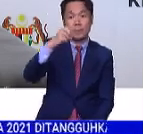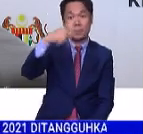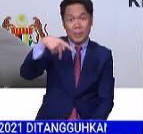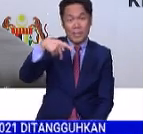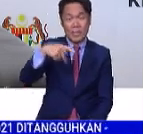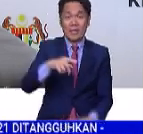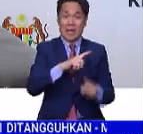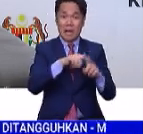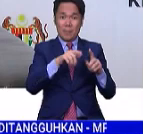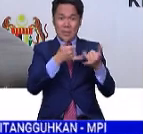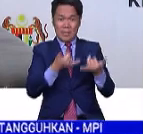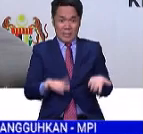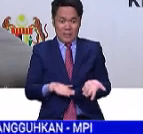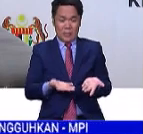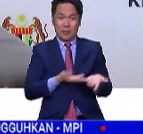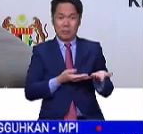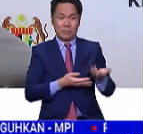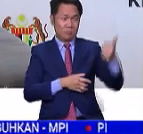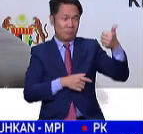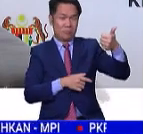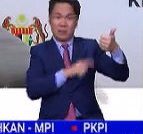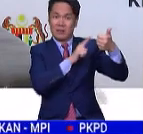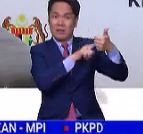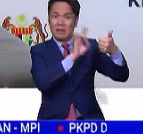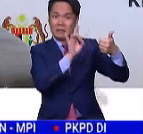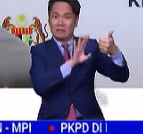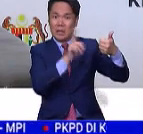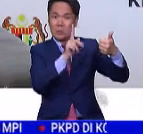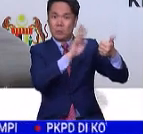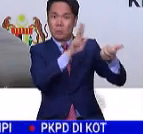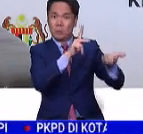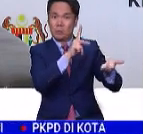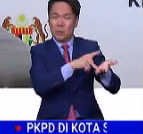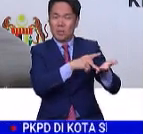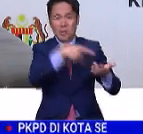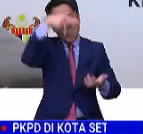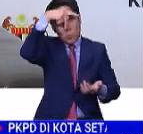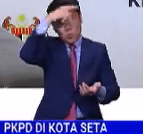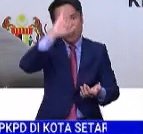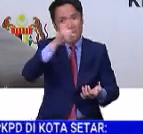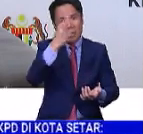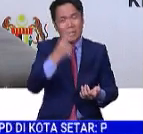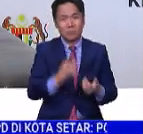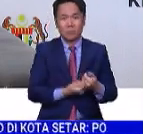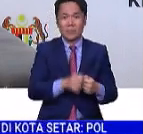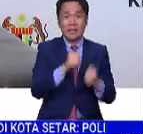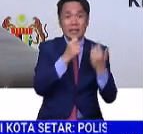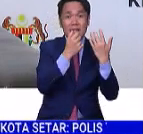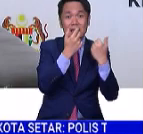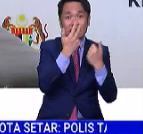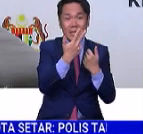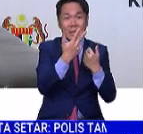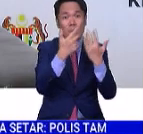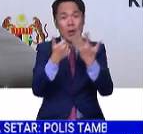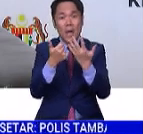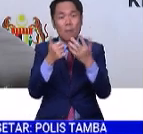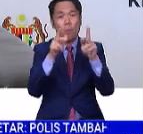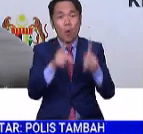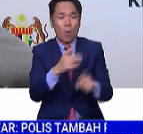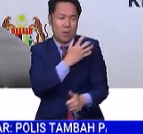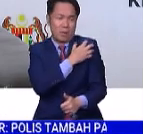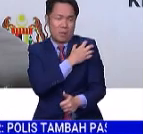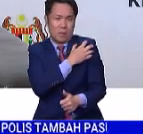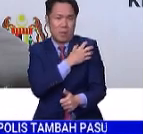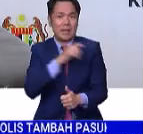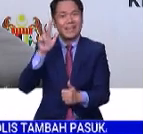yang hanya ada di sini saja. Hanya di sini, di Putrajaya sebanyak 36 orang. Tolak